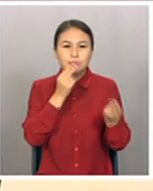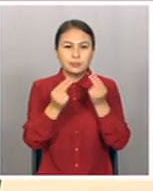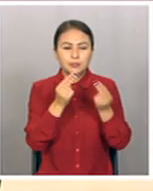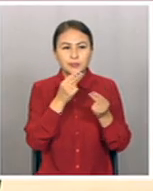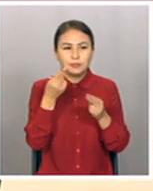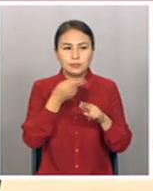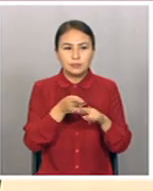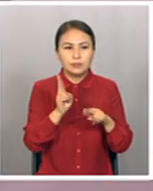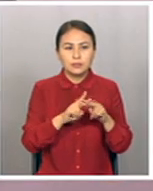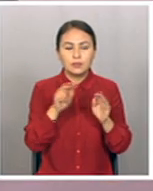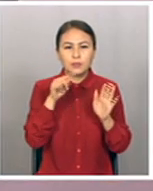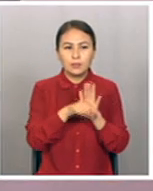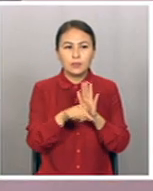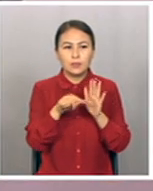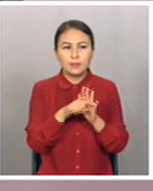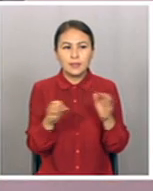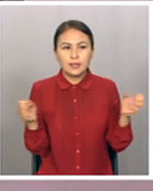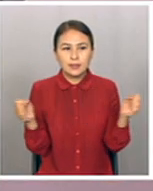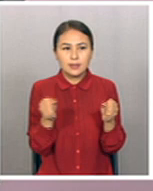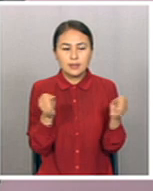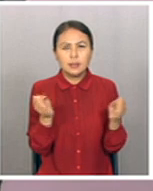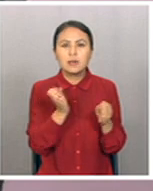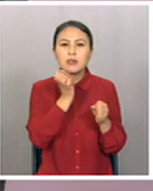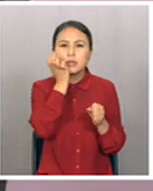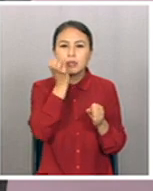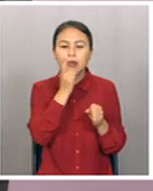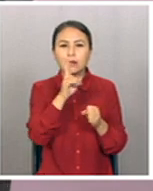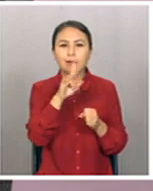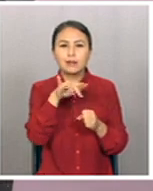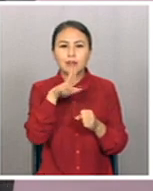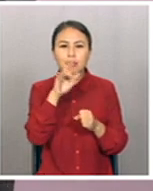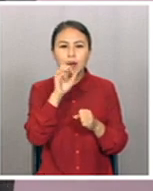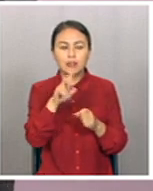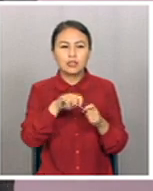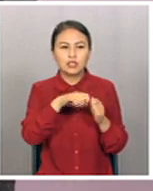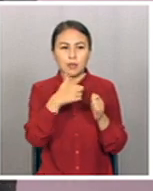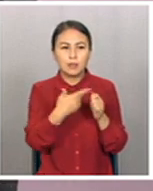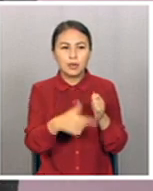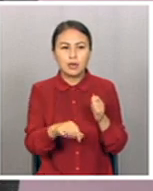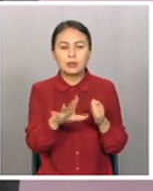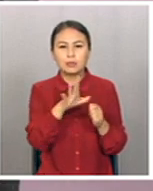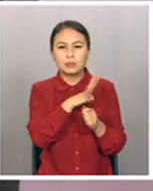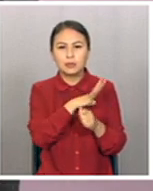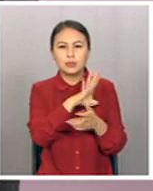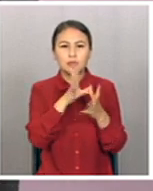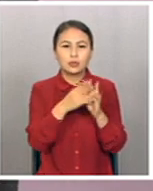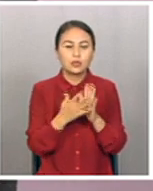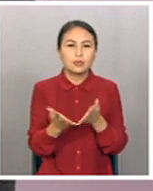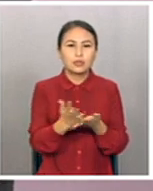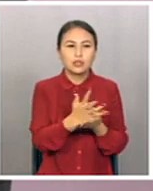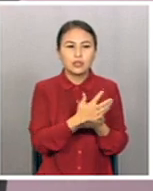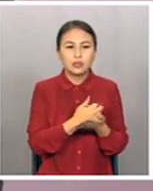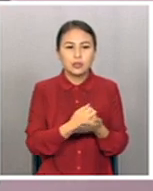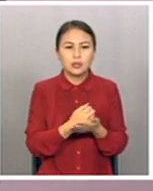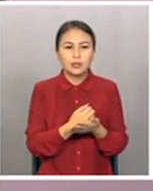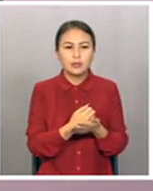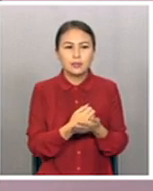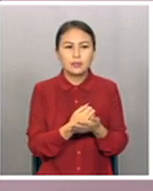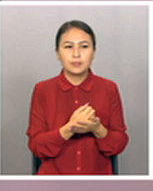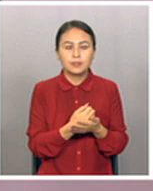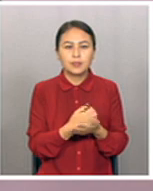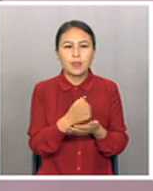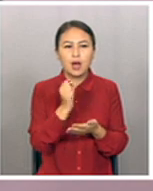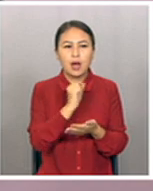ол қысқа жаңғақ пен қылқан жапырақты ағаштардың тұқымын жинайды.